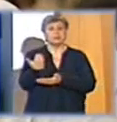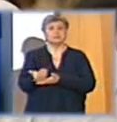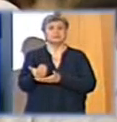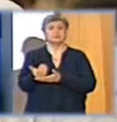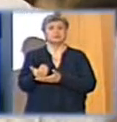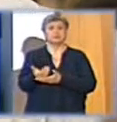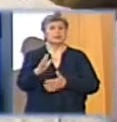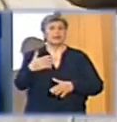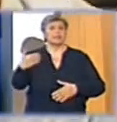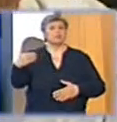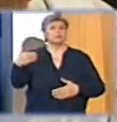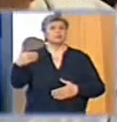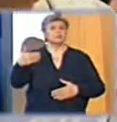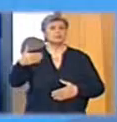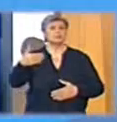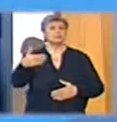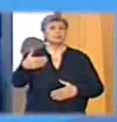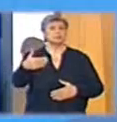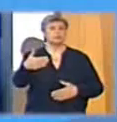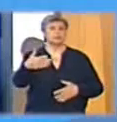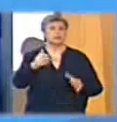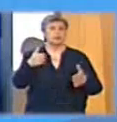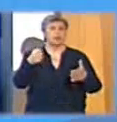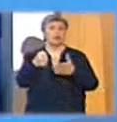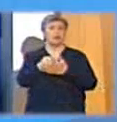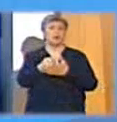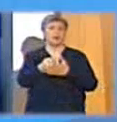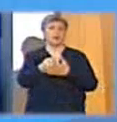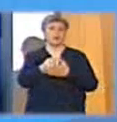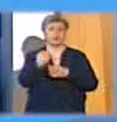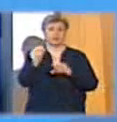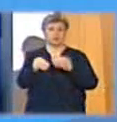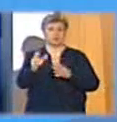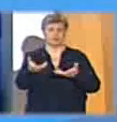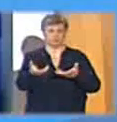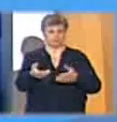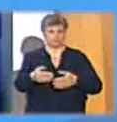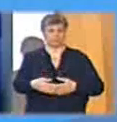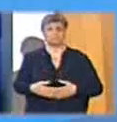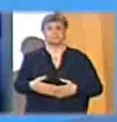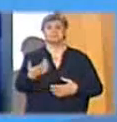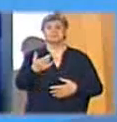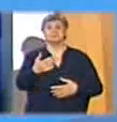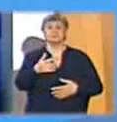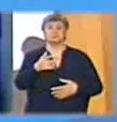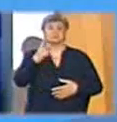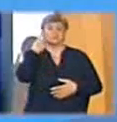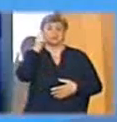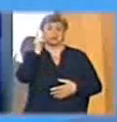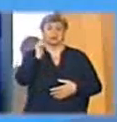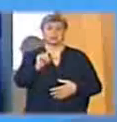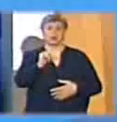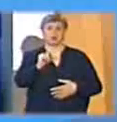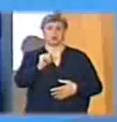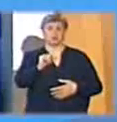νέου εκλογικού νόμου? Δεν έχω ακριβώς να σας πω το χρονικό ορίζοντα να σας προσδιορίσω, ωστόσο ξέρω ότι θα